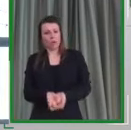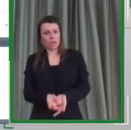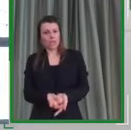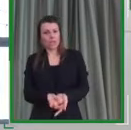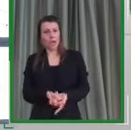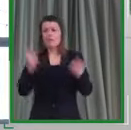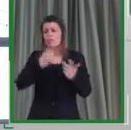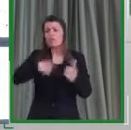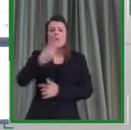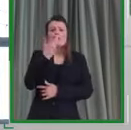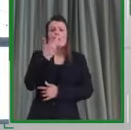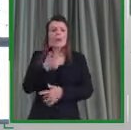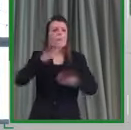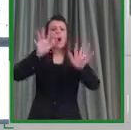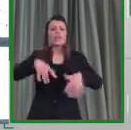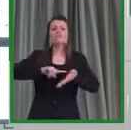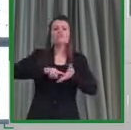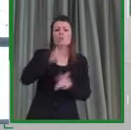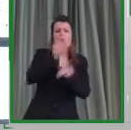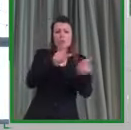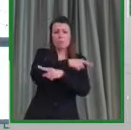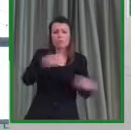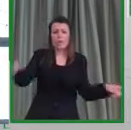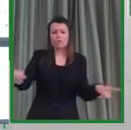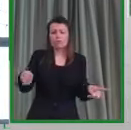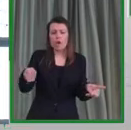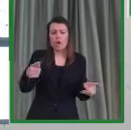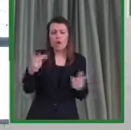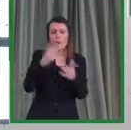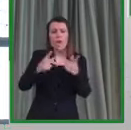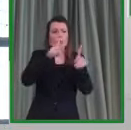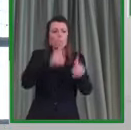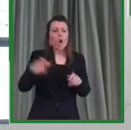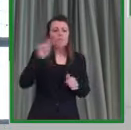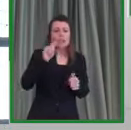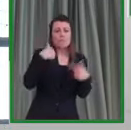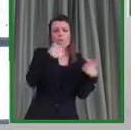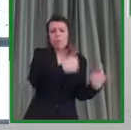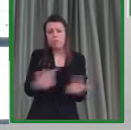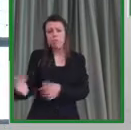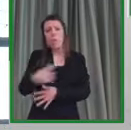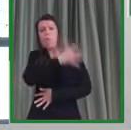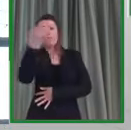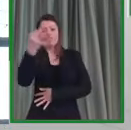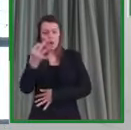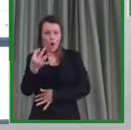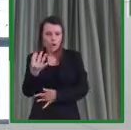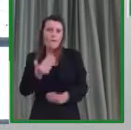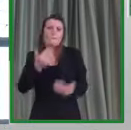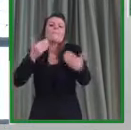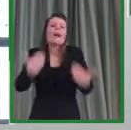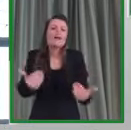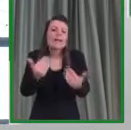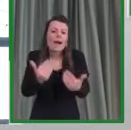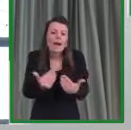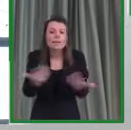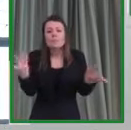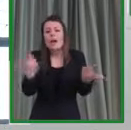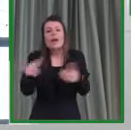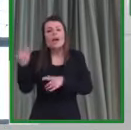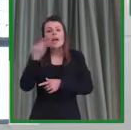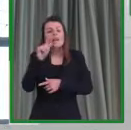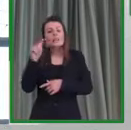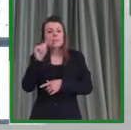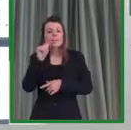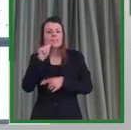10 milioni di persone magari in un giorno solo però purtroppo c'è una limitatezza di tamponi